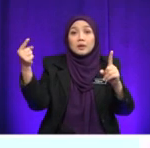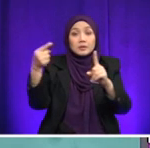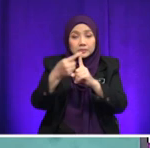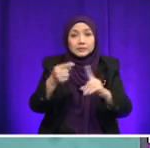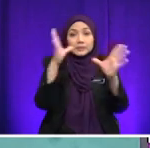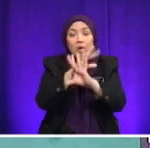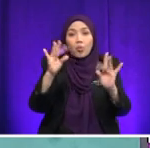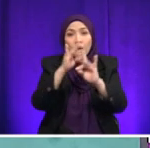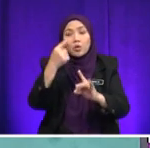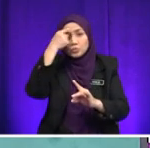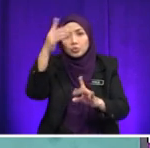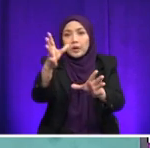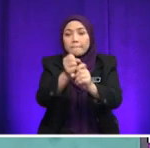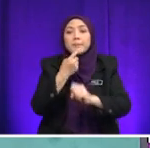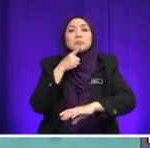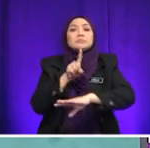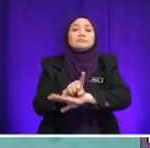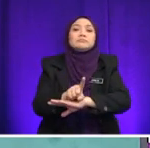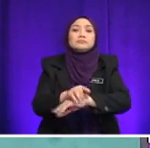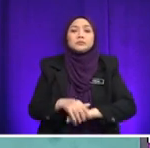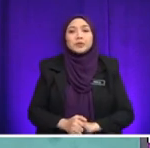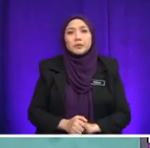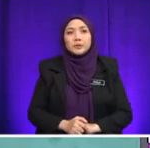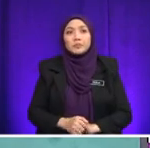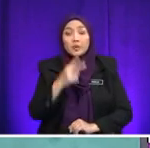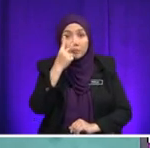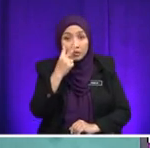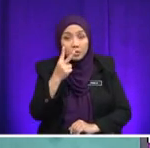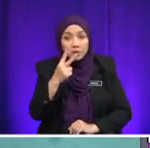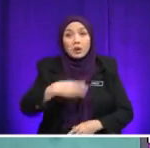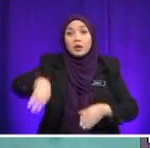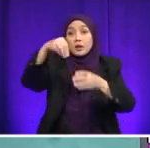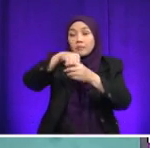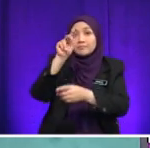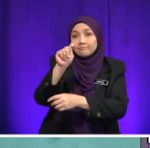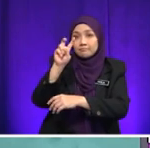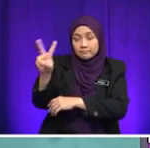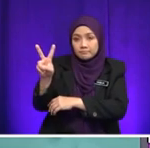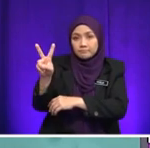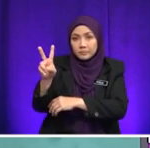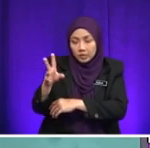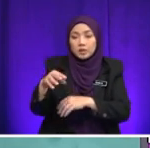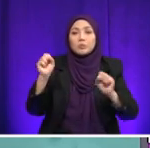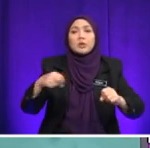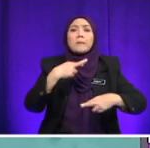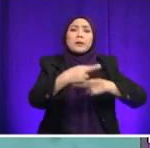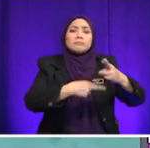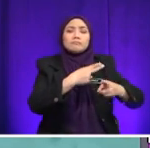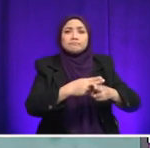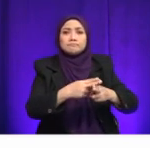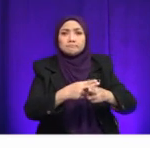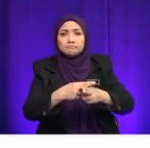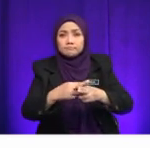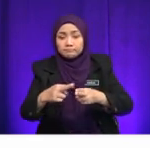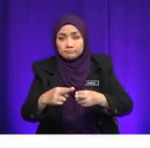prosesnya lah jadi Inilah hasil tinjauan yang dilakukan maka boleh ditekan-tekan secara kesimpulan jadi murid-murid boleh nampak